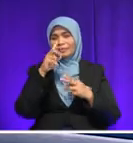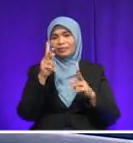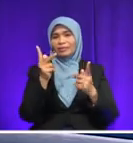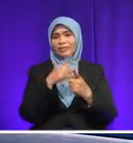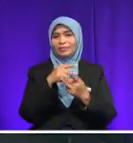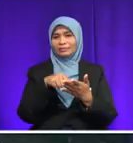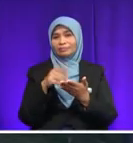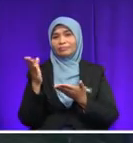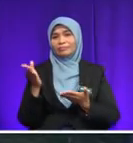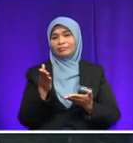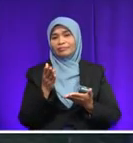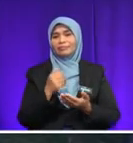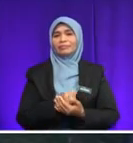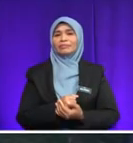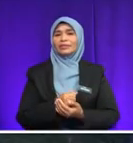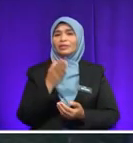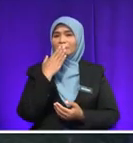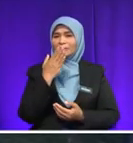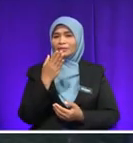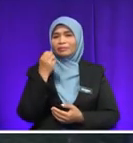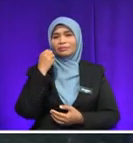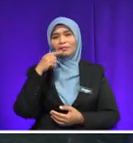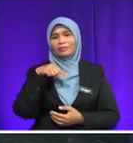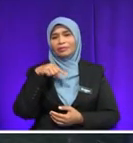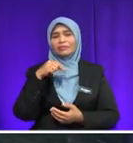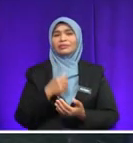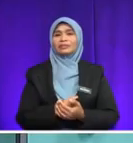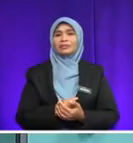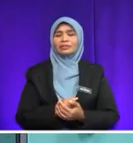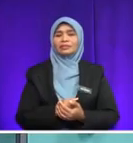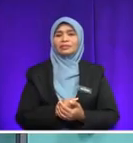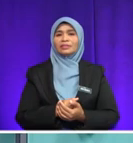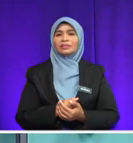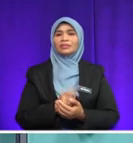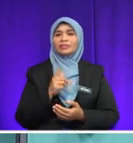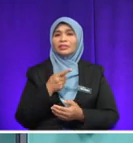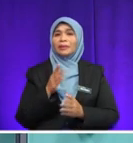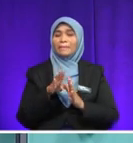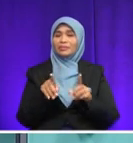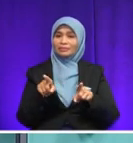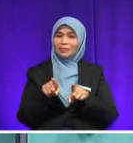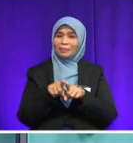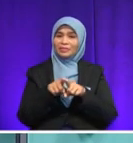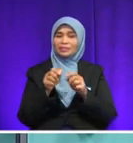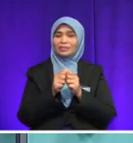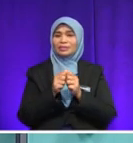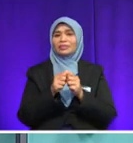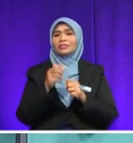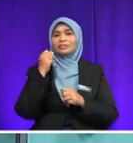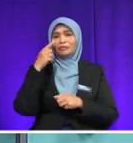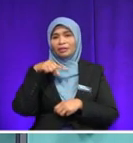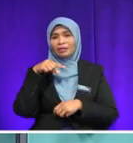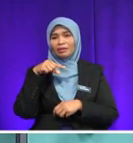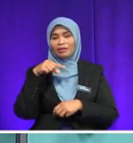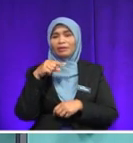dipersilakan Oke terima kasih syafika Oke jadi kita bersama dengan syafiqah dan kita ada murid-murid yang berada